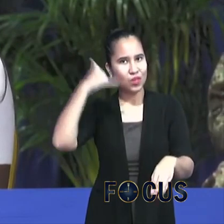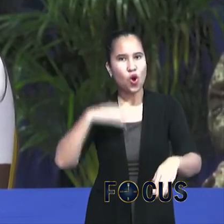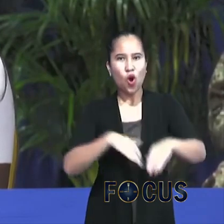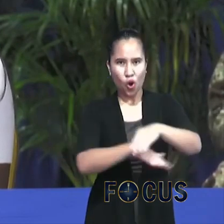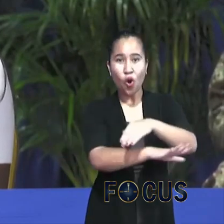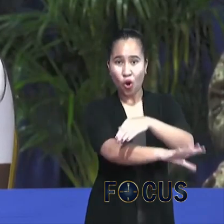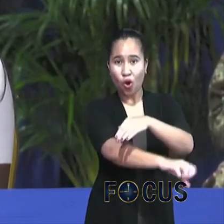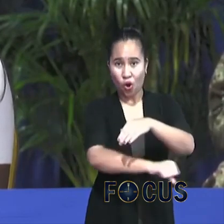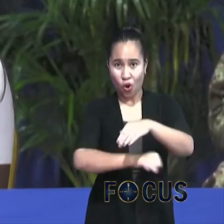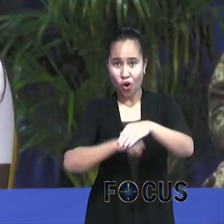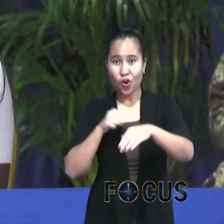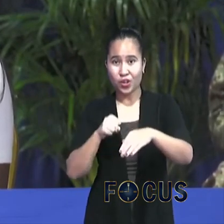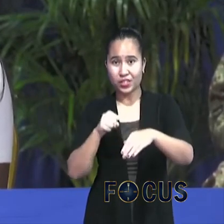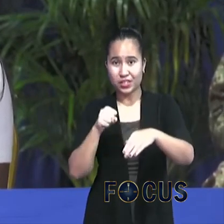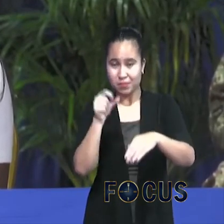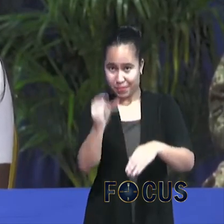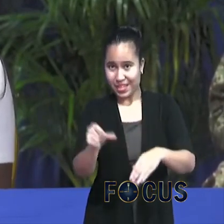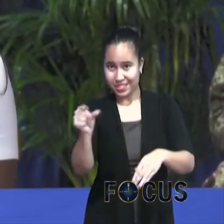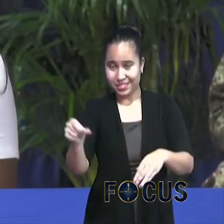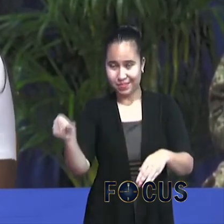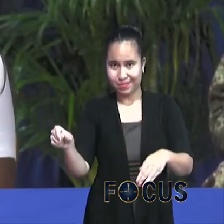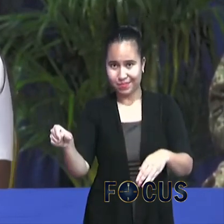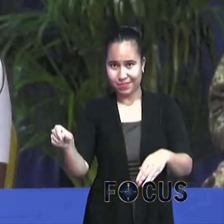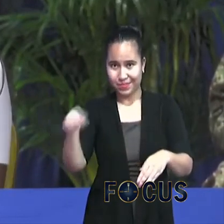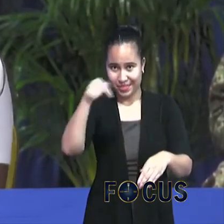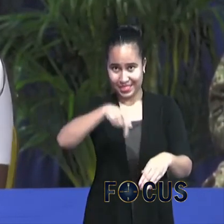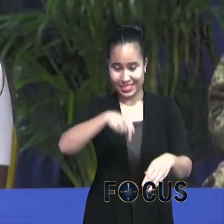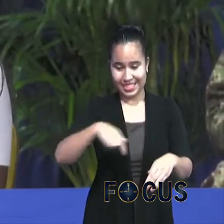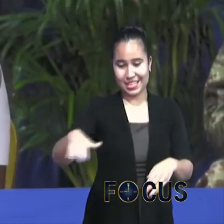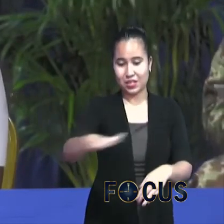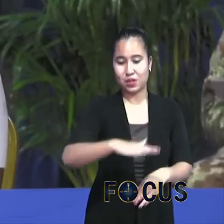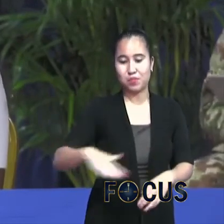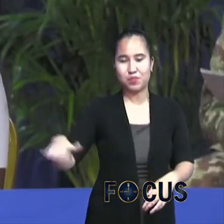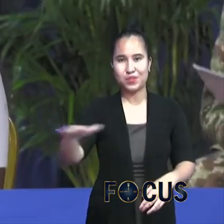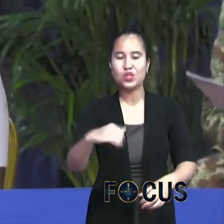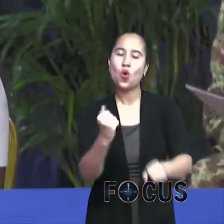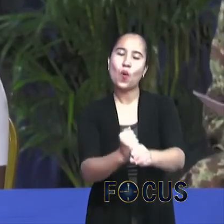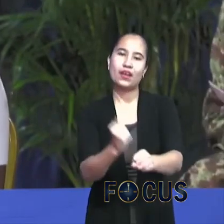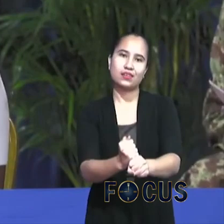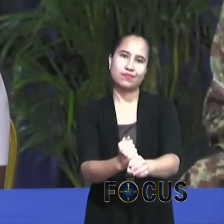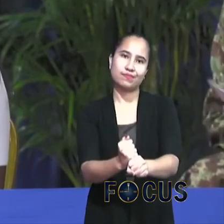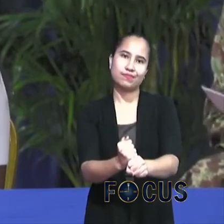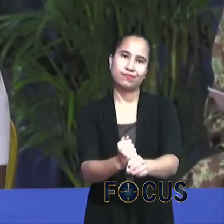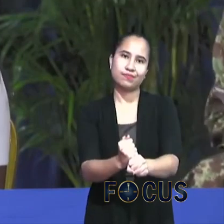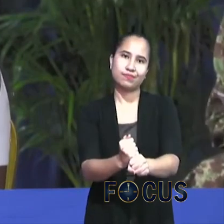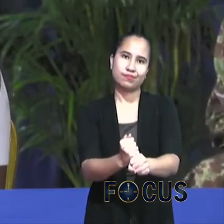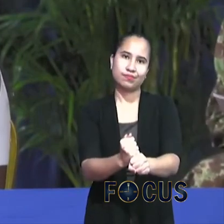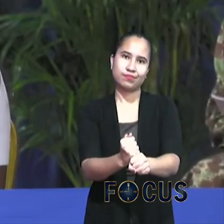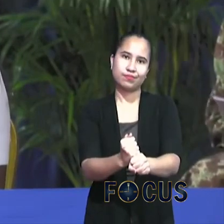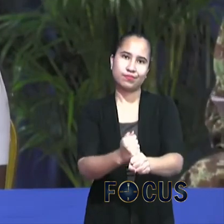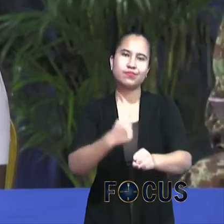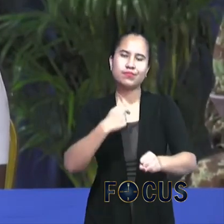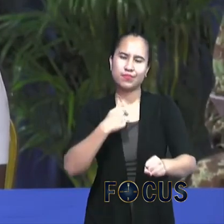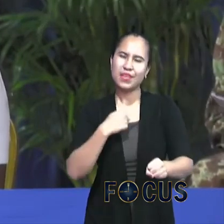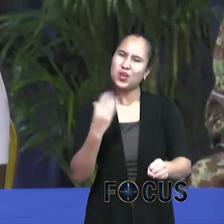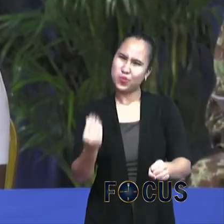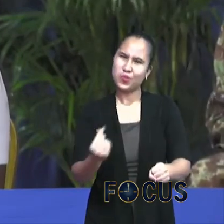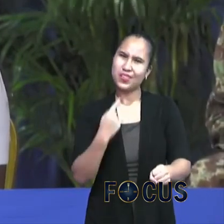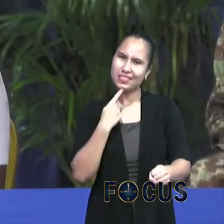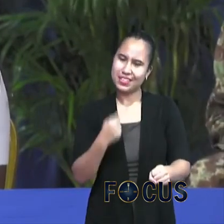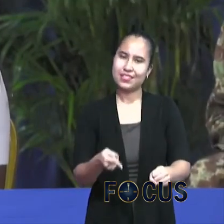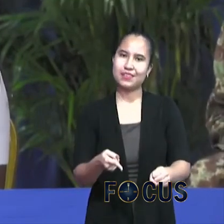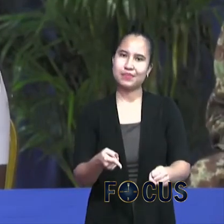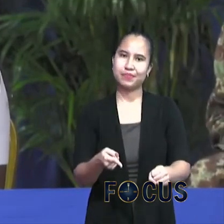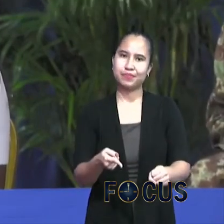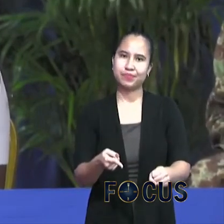ondernemingen of ondernemers die dus in dit gebied opereren. Laat me dit ervan zeggen.